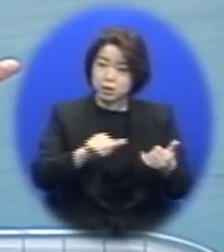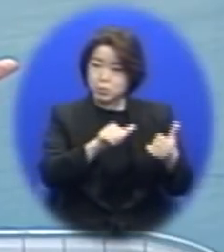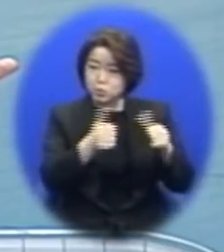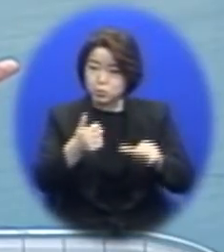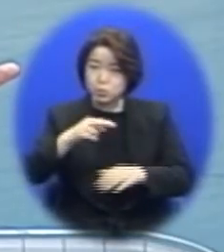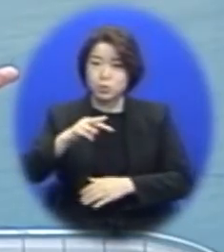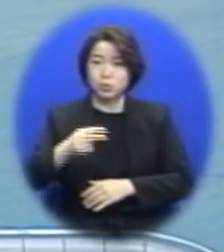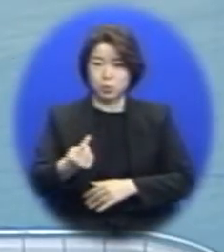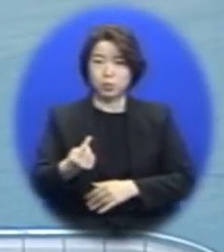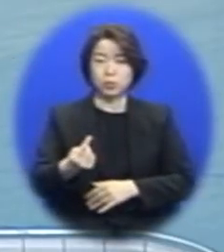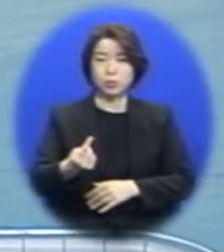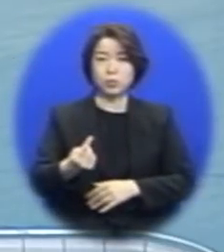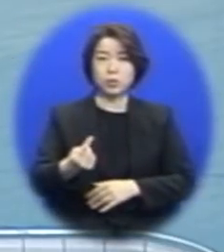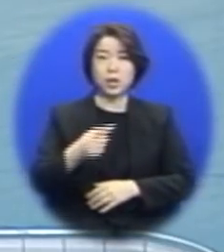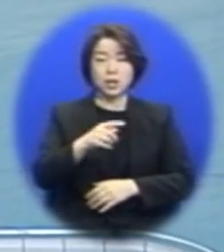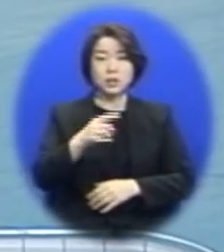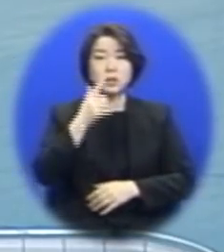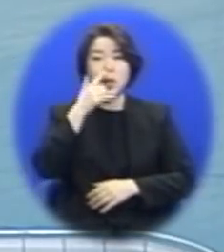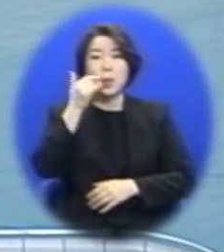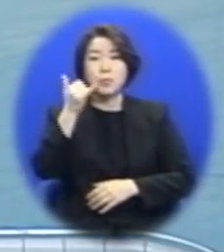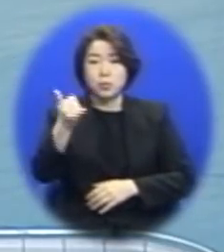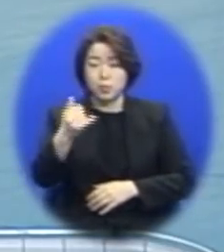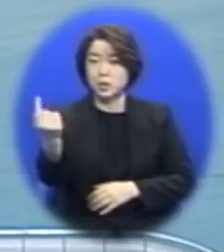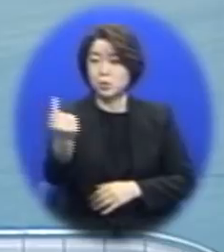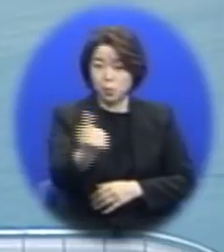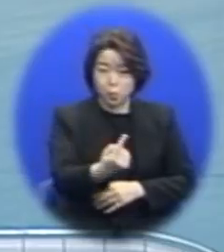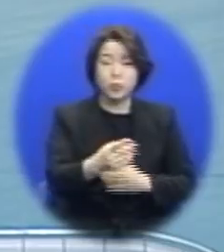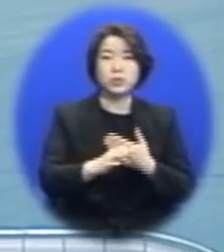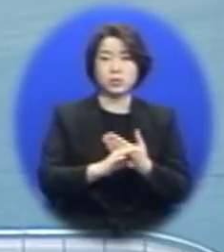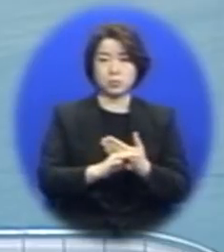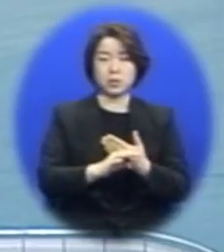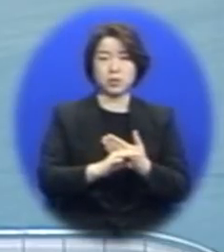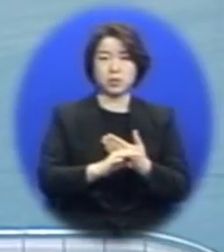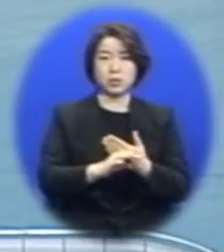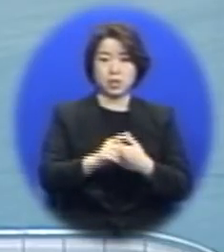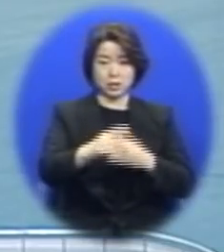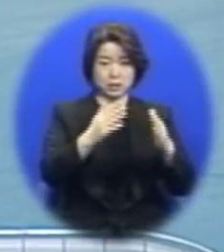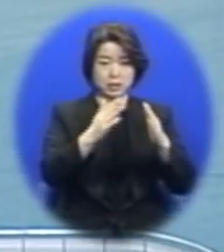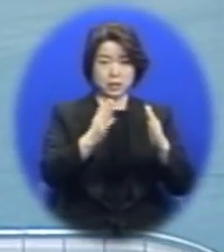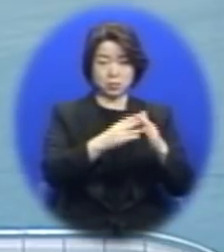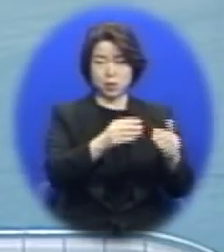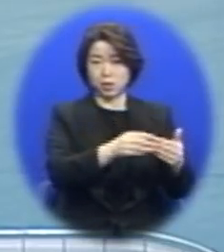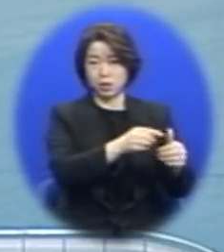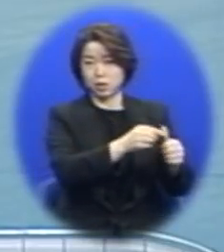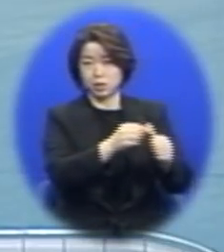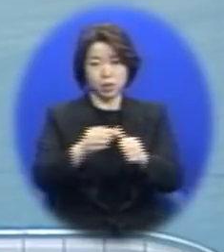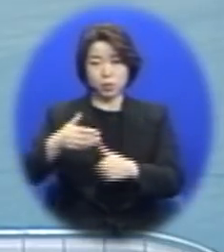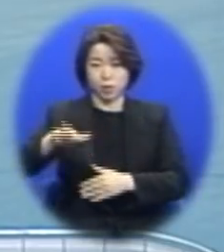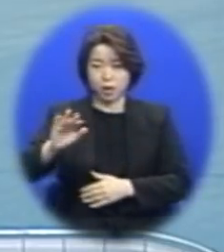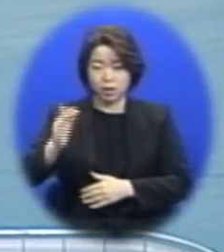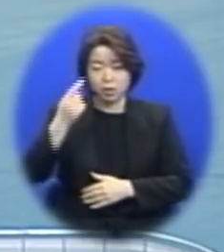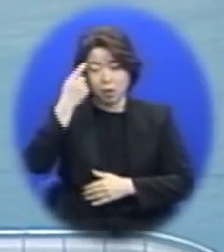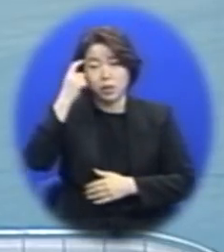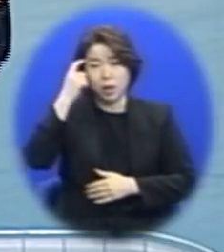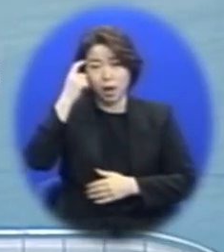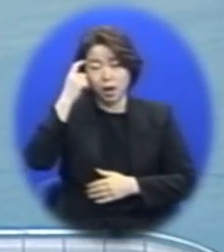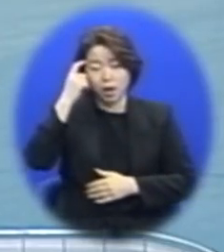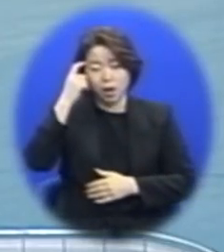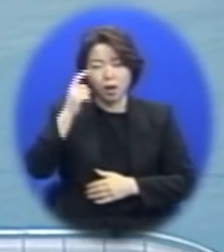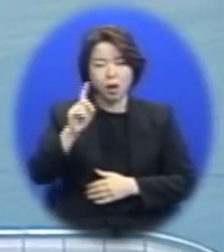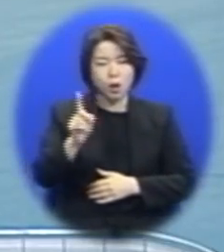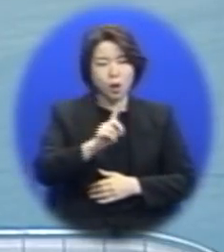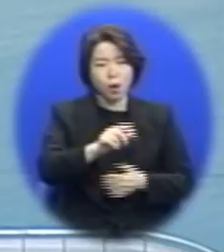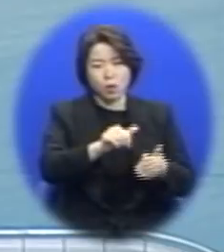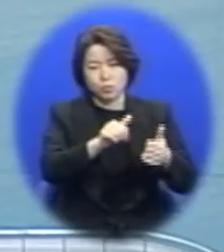죽어도 부모님이 오셨으면 집에 데려가야 되잖아요. 죽었다고 어떻게